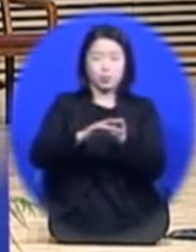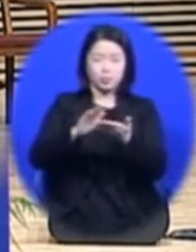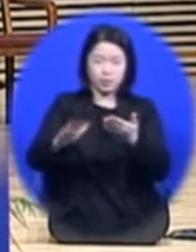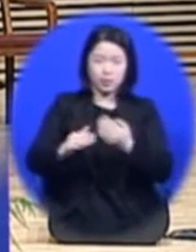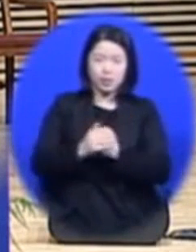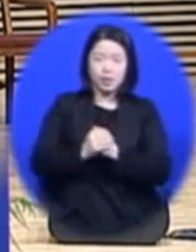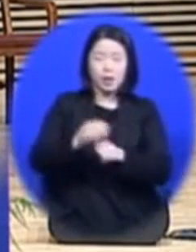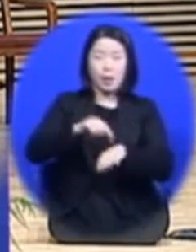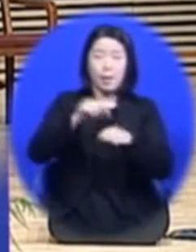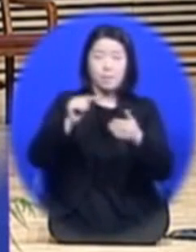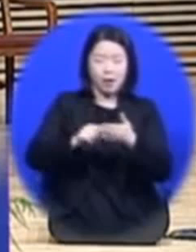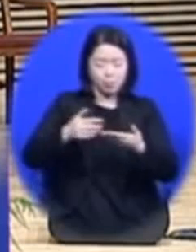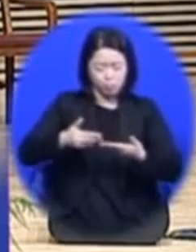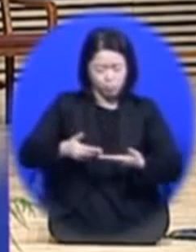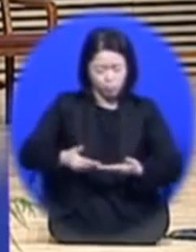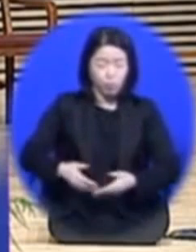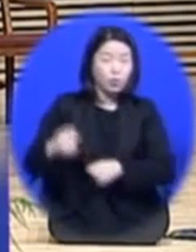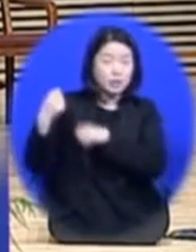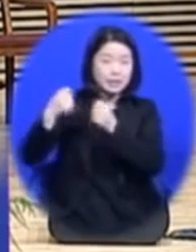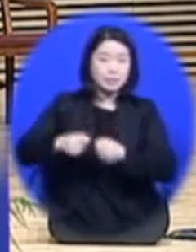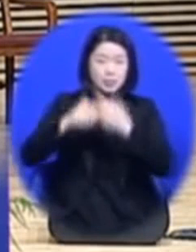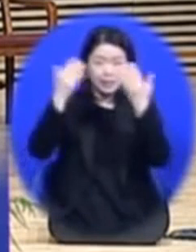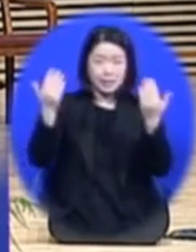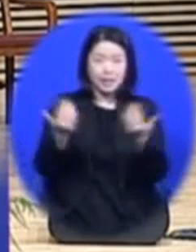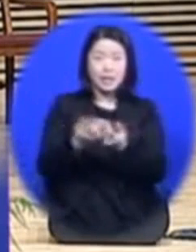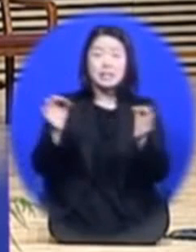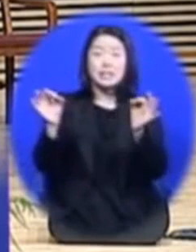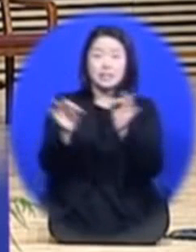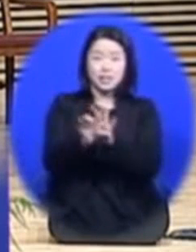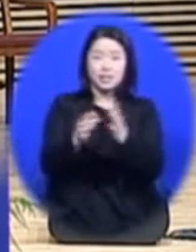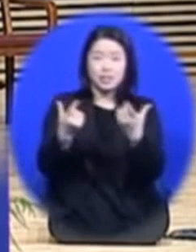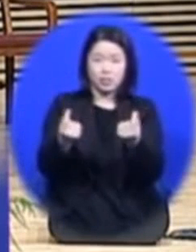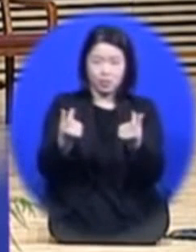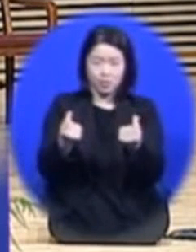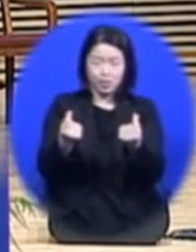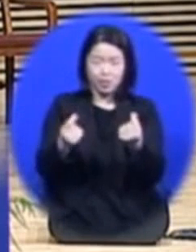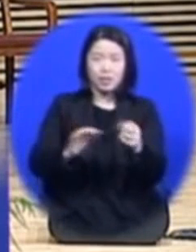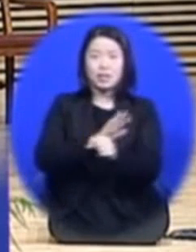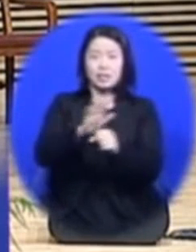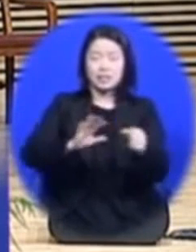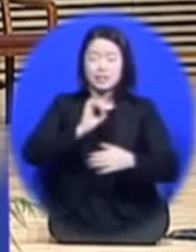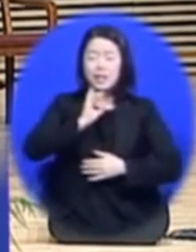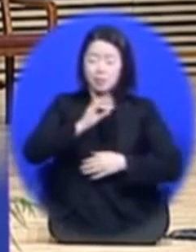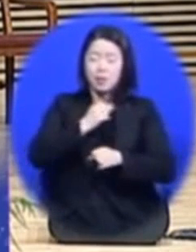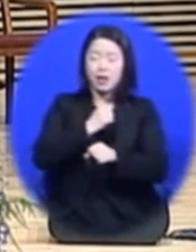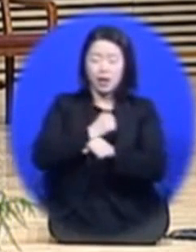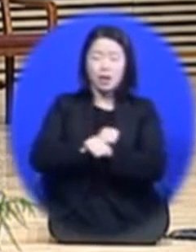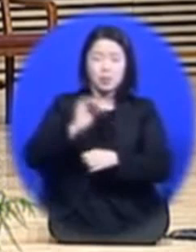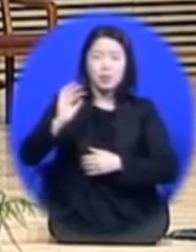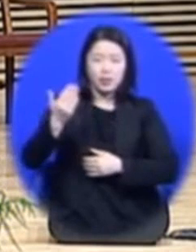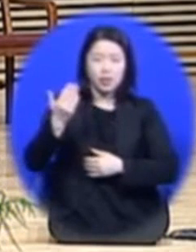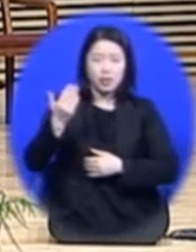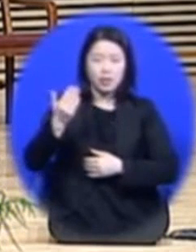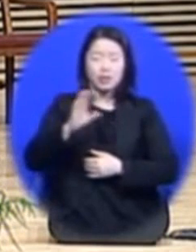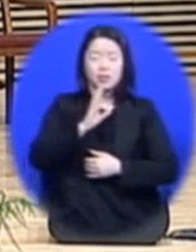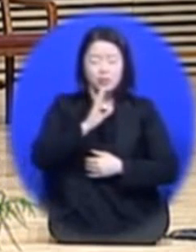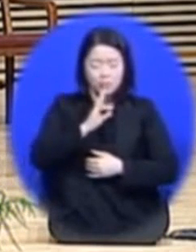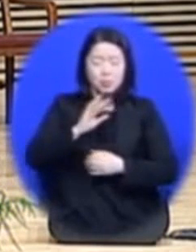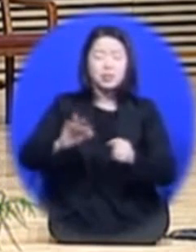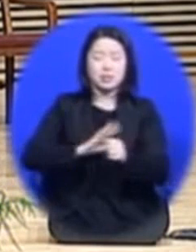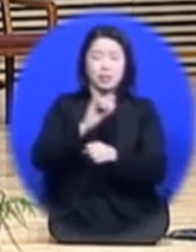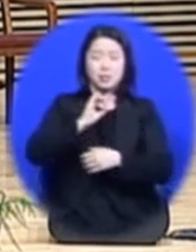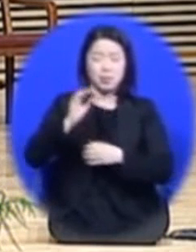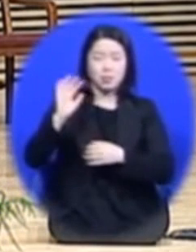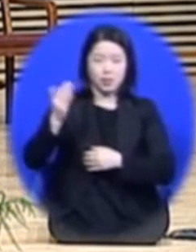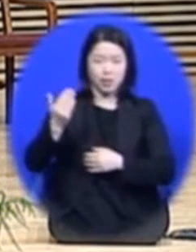그러니까 마음의 무거운 짐이 다 없어지는 것 같았어요. 그냥 사랑만 하면 되는 걸, 정말 사랑만 하면 되는 걸.